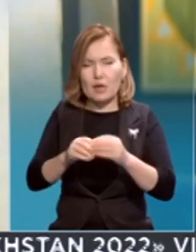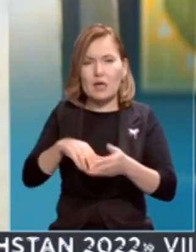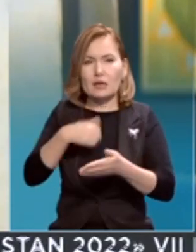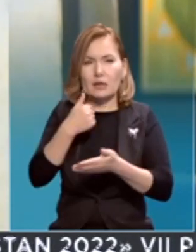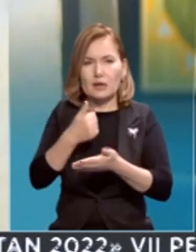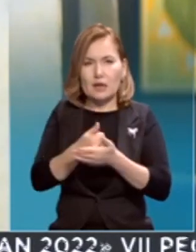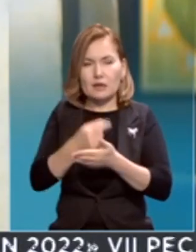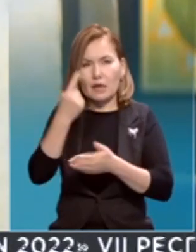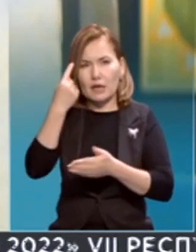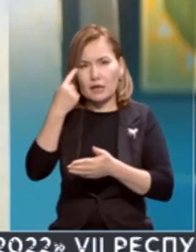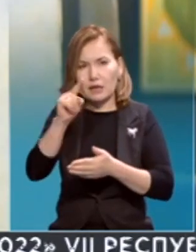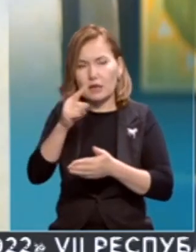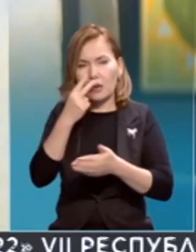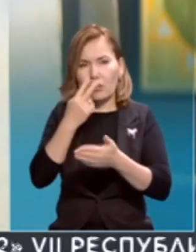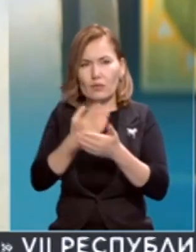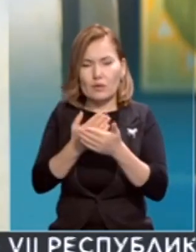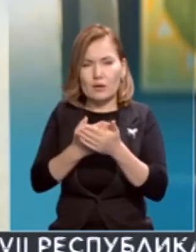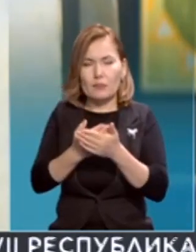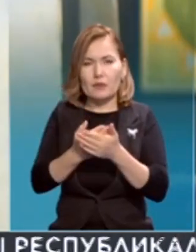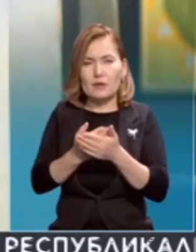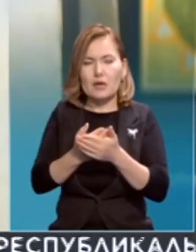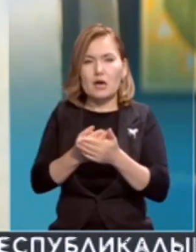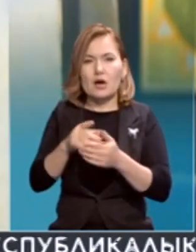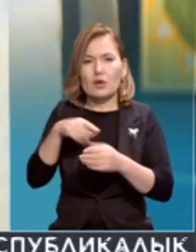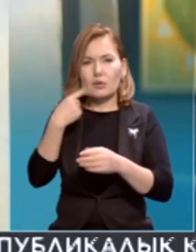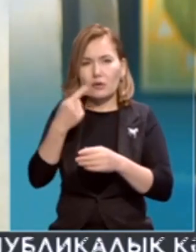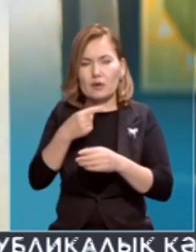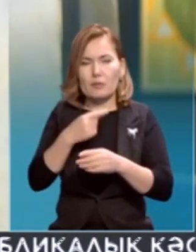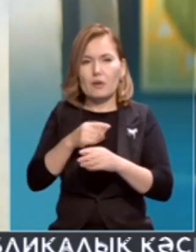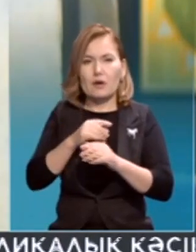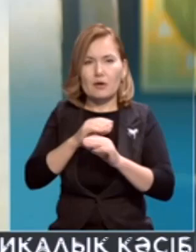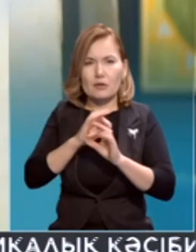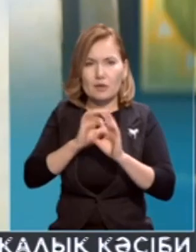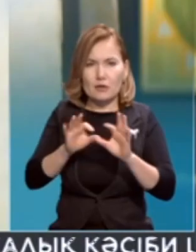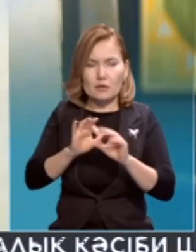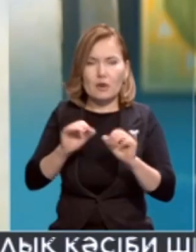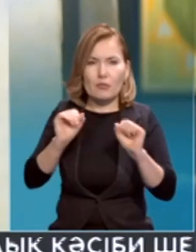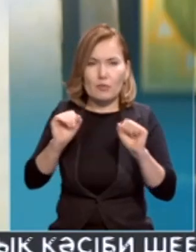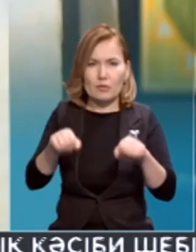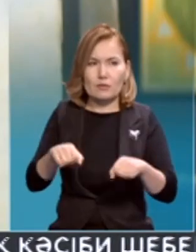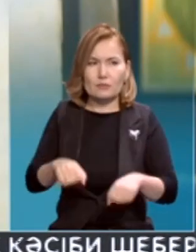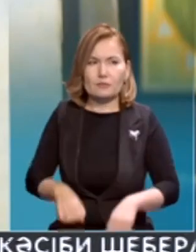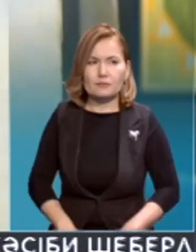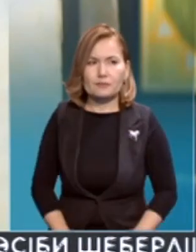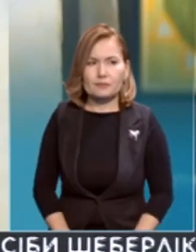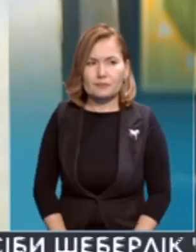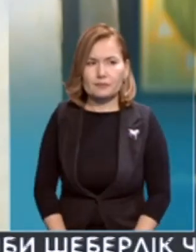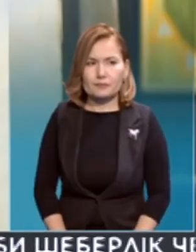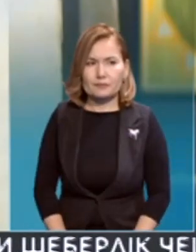негізгі идеяларын жеткізіп тұр деп айтсақ, артық болмайтын шығар.